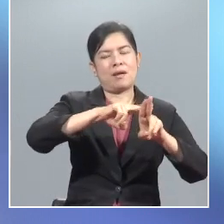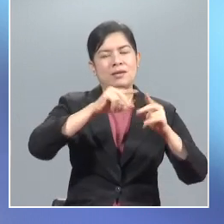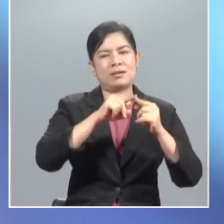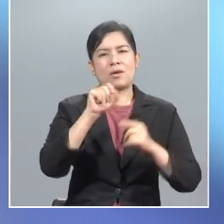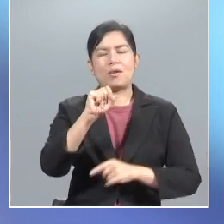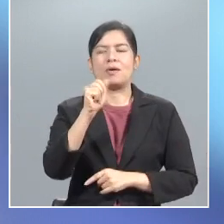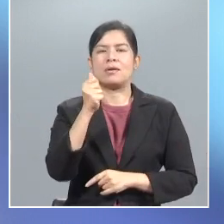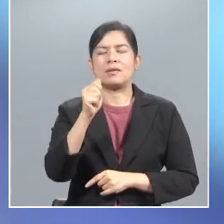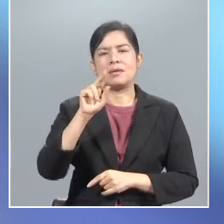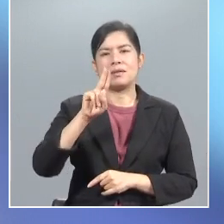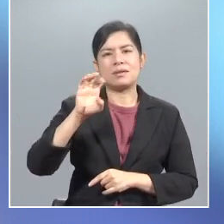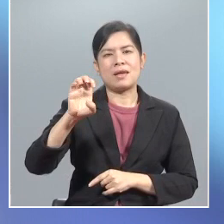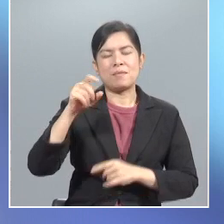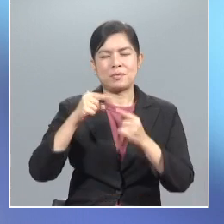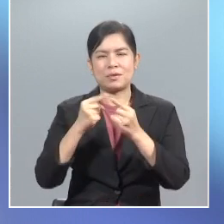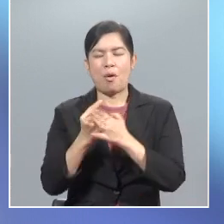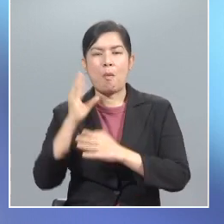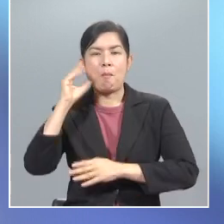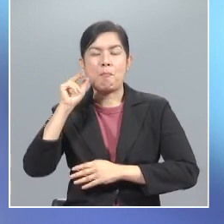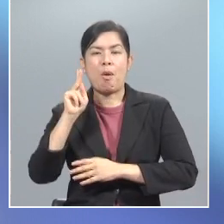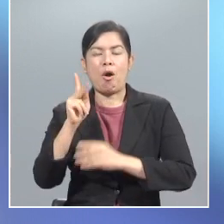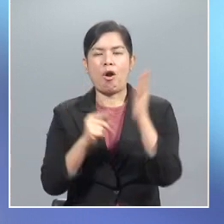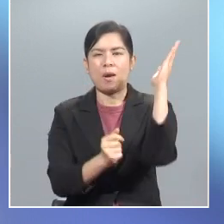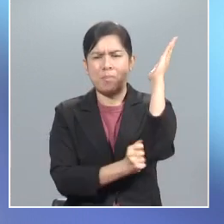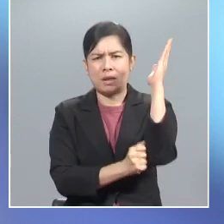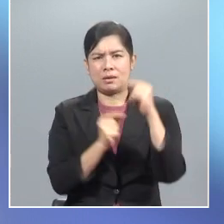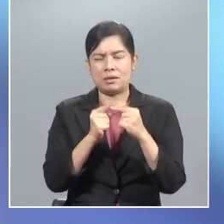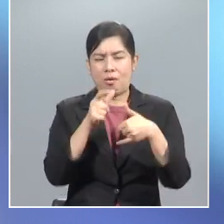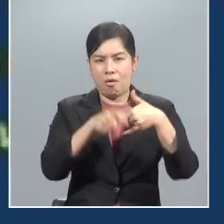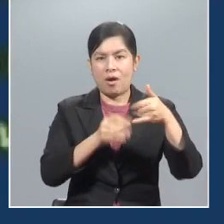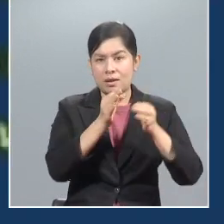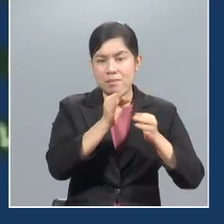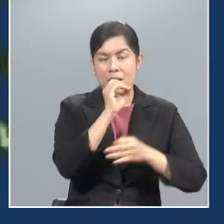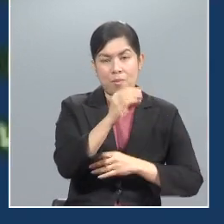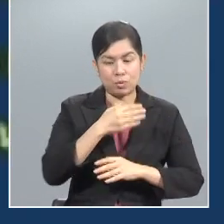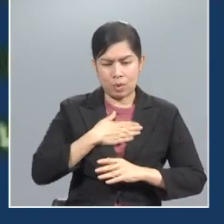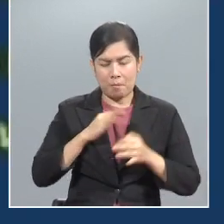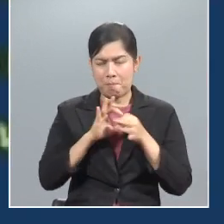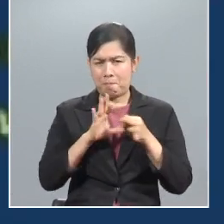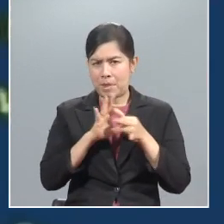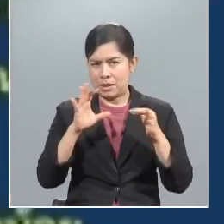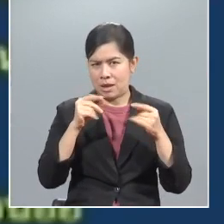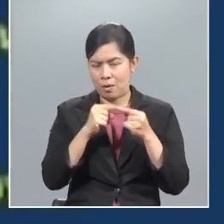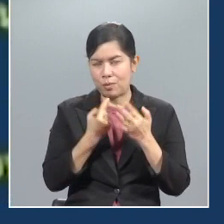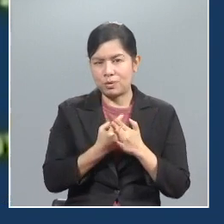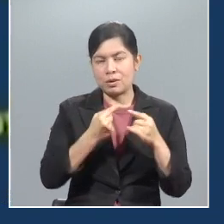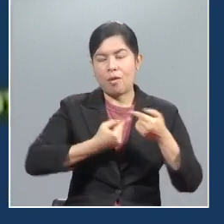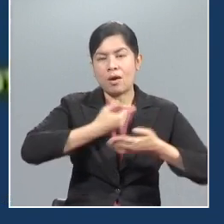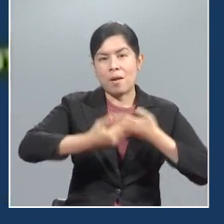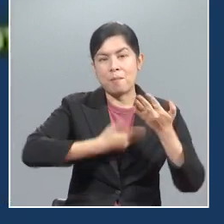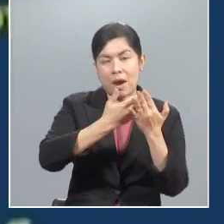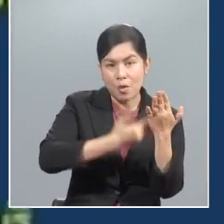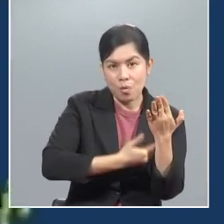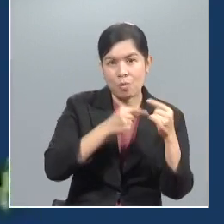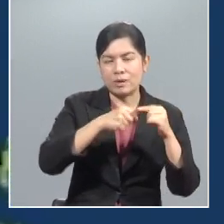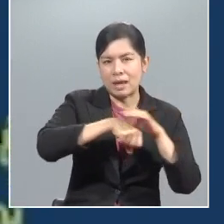พ่อกำนนก็ออกมาชีแจงนะคะว่าไม่ได้เกี่วข้องกัหวยใต้ดินแต่อย่างใดตัวเองกมีธุรกิจน่าจะเป็การสอสารที่คลัก